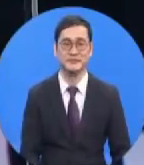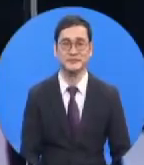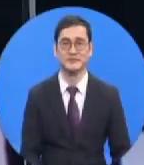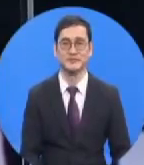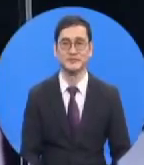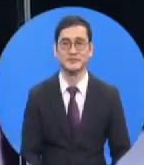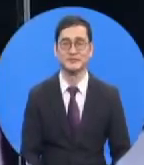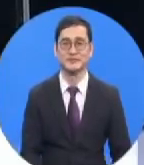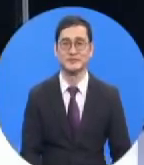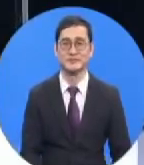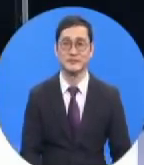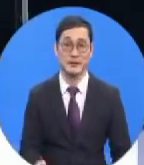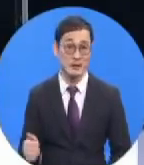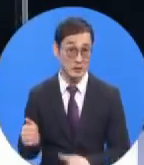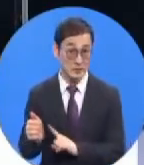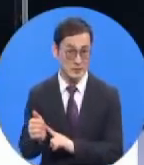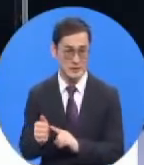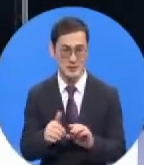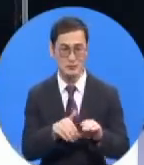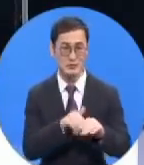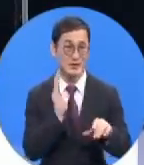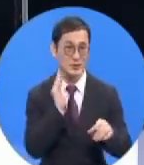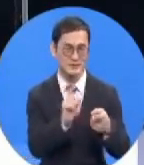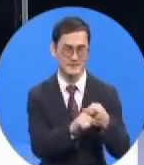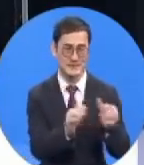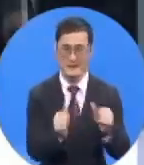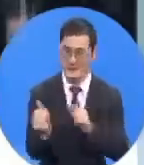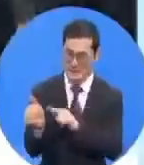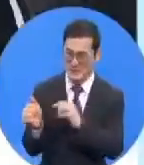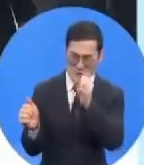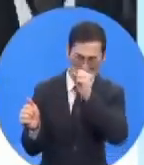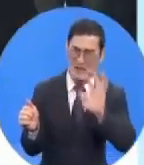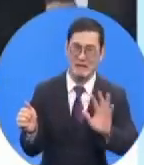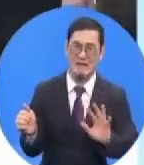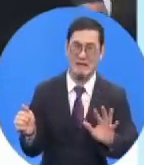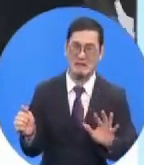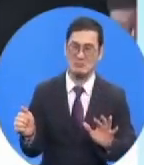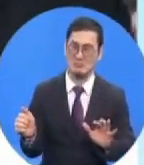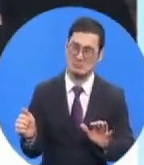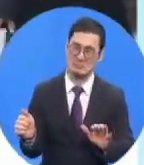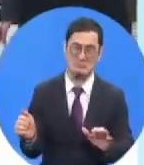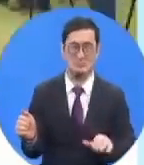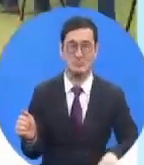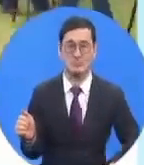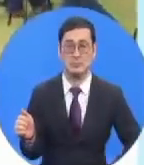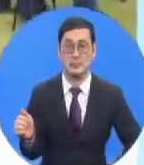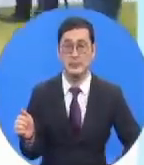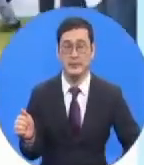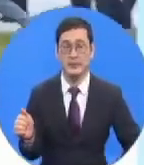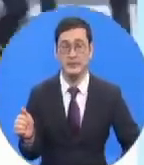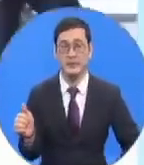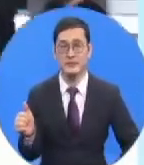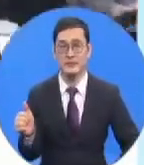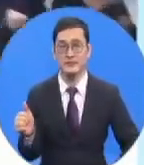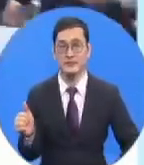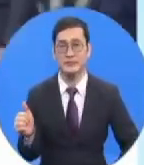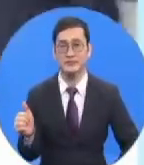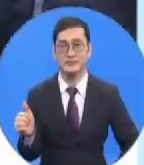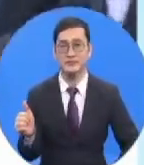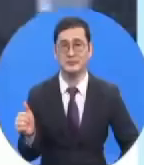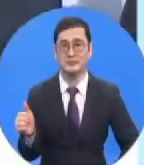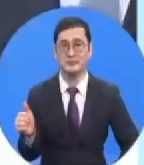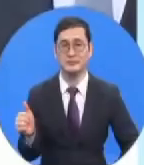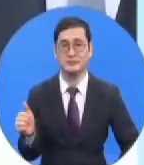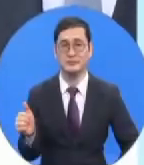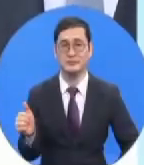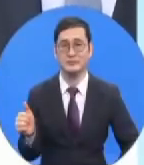아시는 것처럼 이재명 지사에 대해서 친문 진영이 그렇게 호의적인 입장을 그렇죠. 갖고 있지 않았어요. 그런데 지금 행보를 보면 뭐 문재인 대통령이 신년사에 대해서